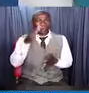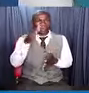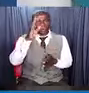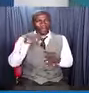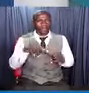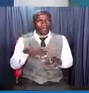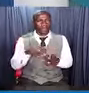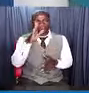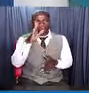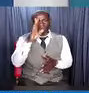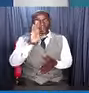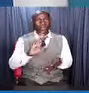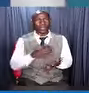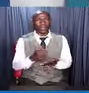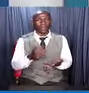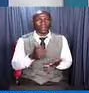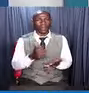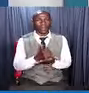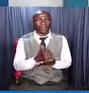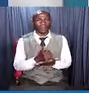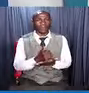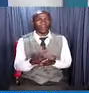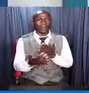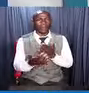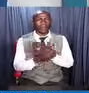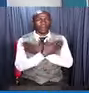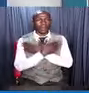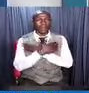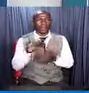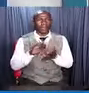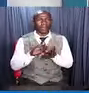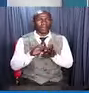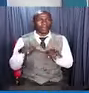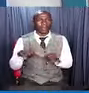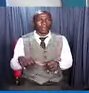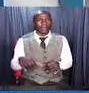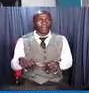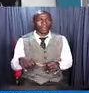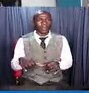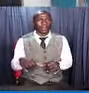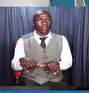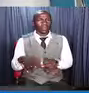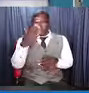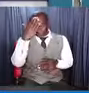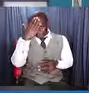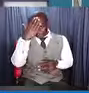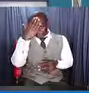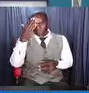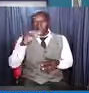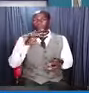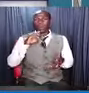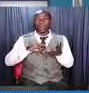be everlasting. Amen. Amen. Upendo udumuo. Love that is everlasting. Utifu kwa mume